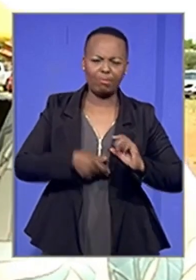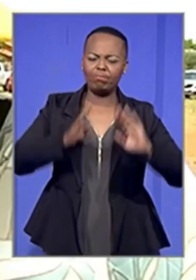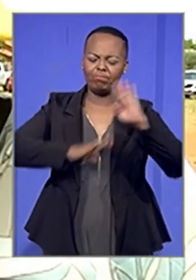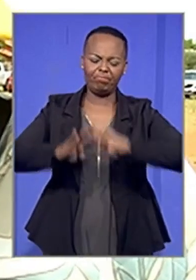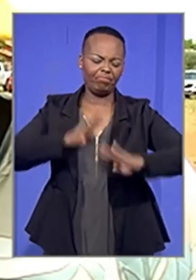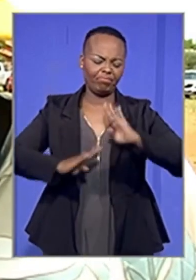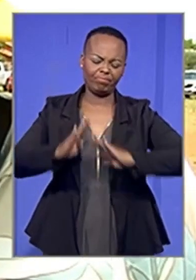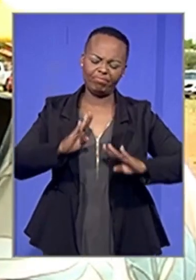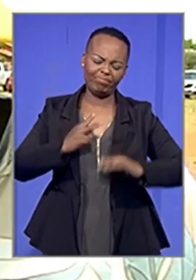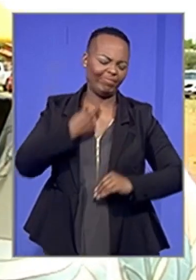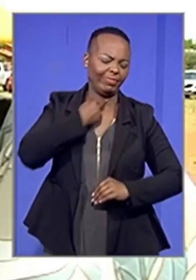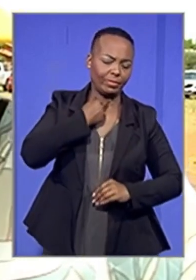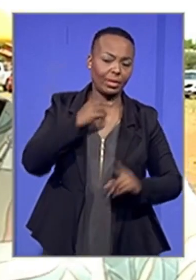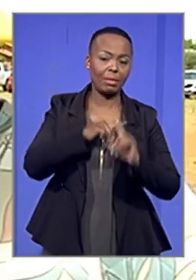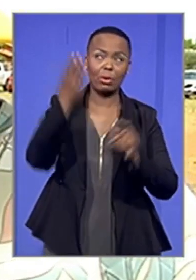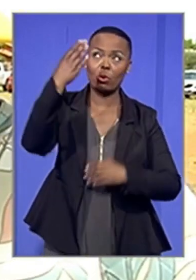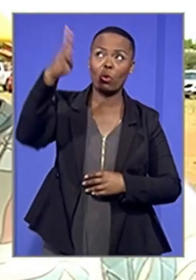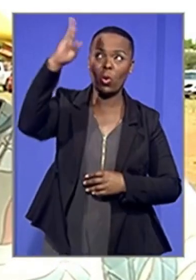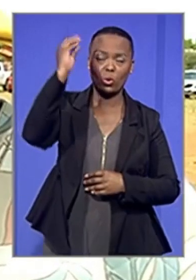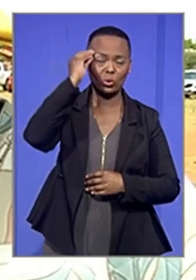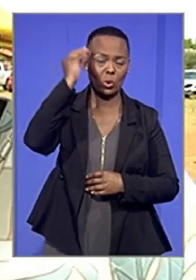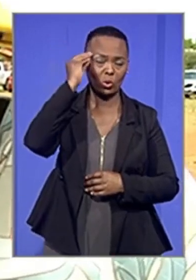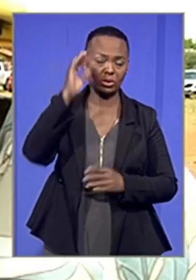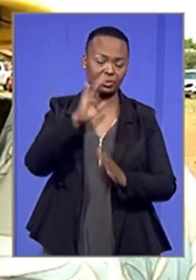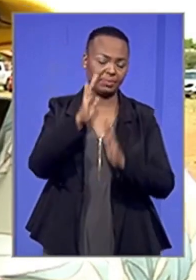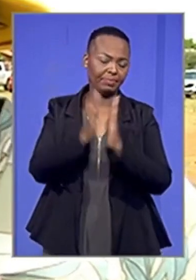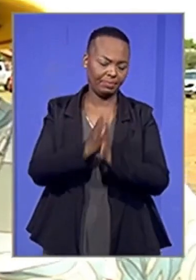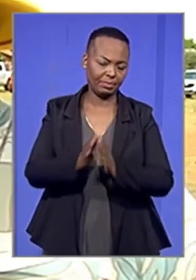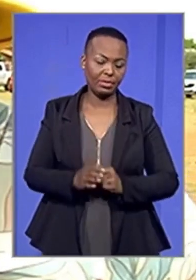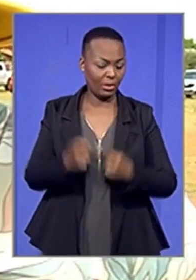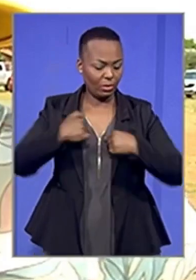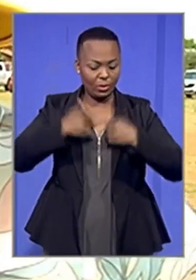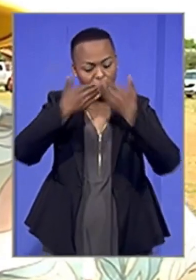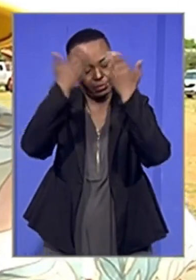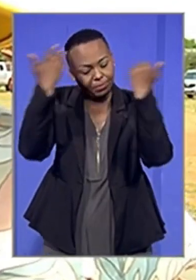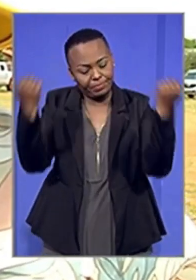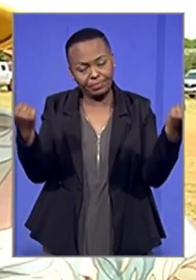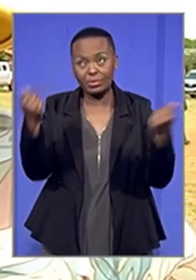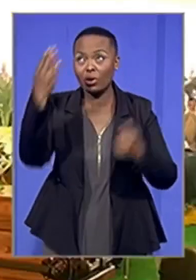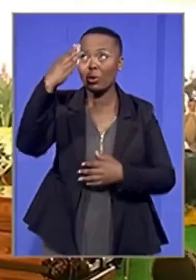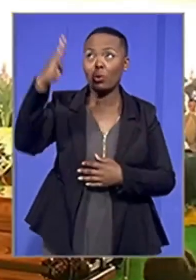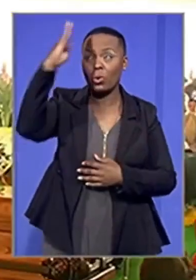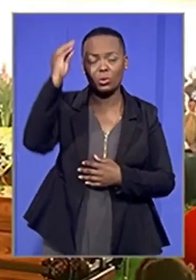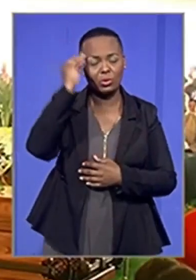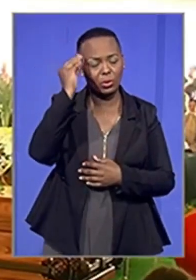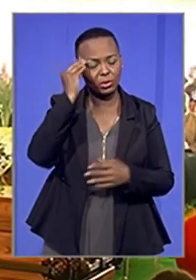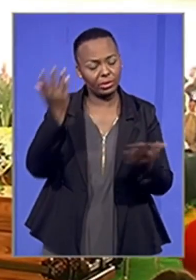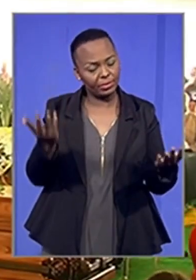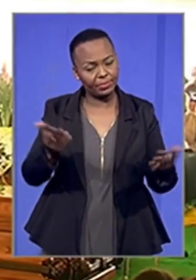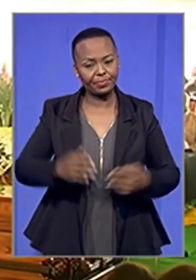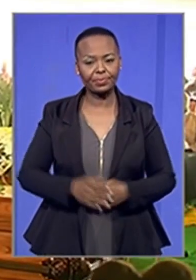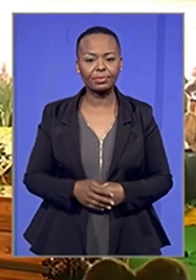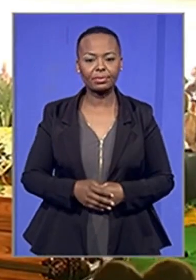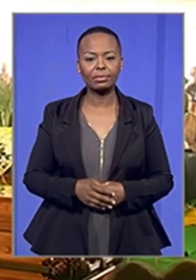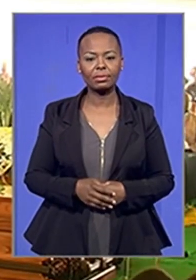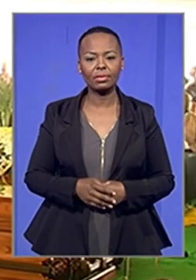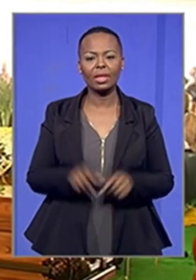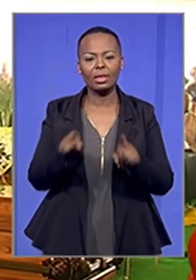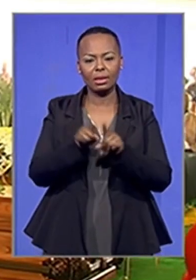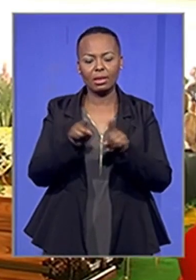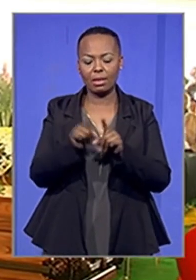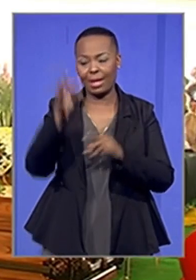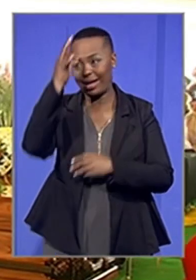gotelela re re mara modimo ke ena a tsebang rena re tsebe selo modimo ke ena a tsebang. Ditlamo tsa puso di abetse ba